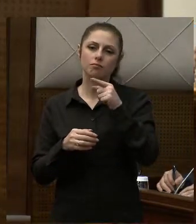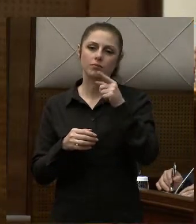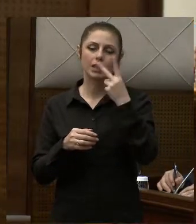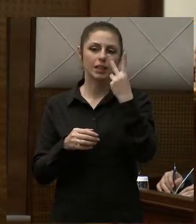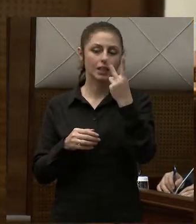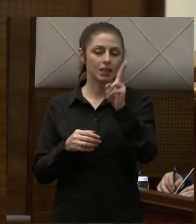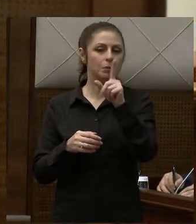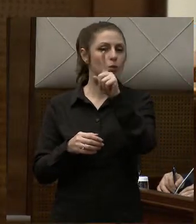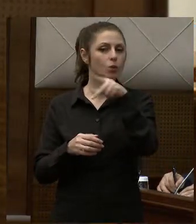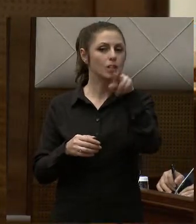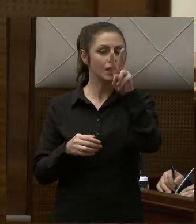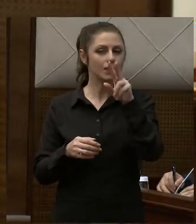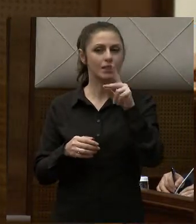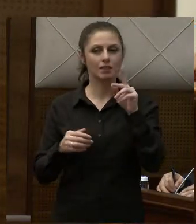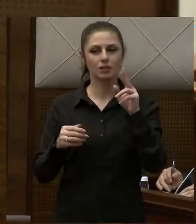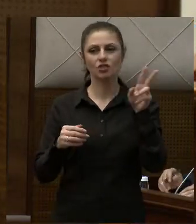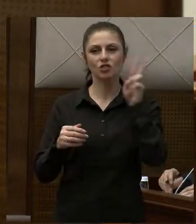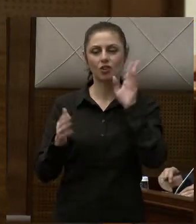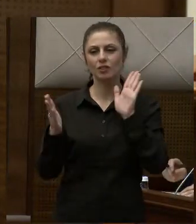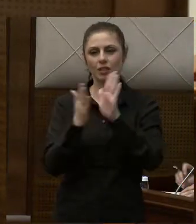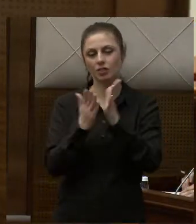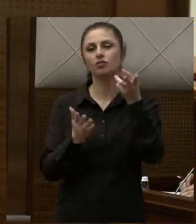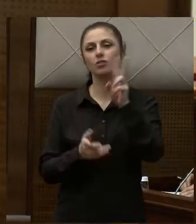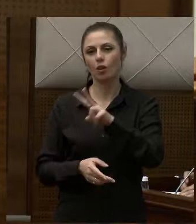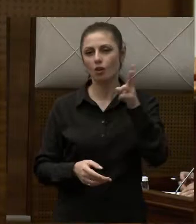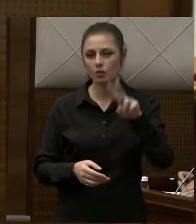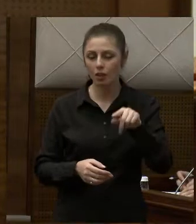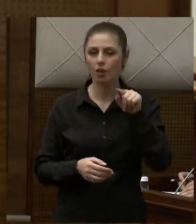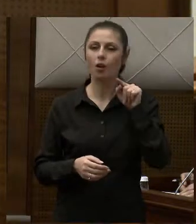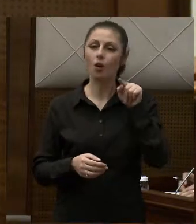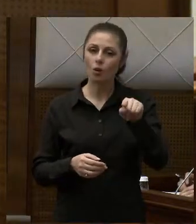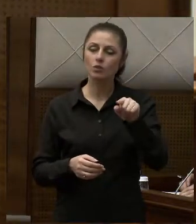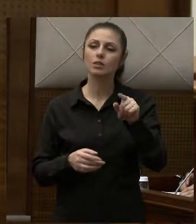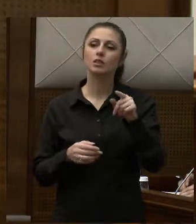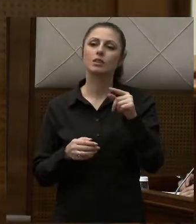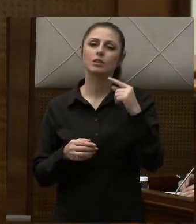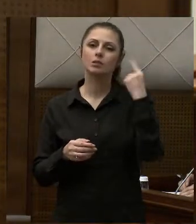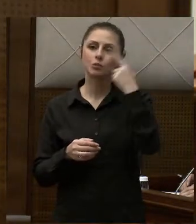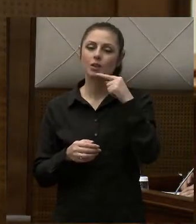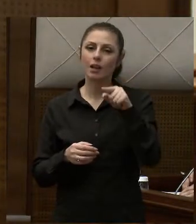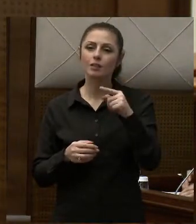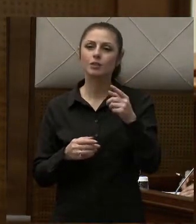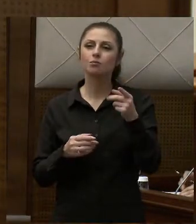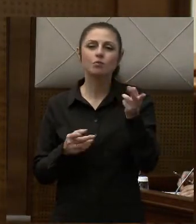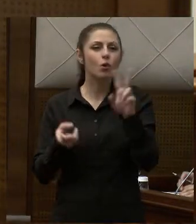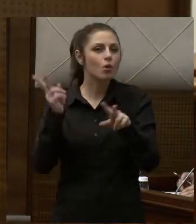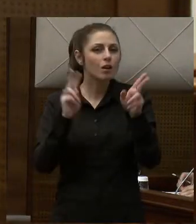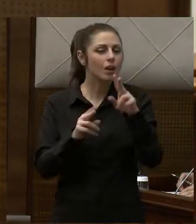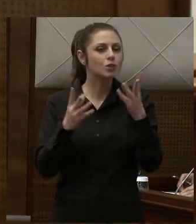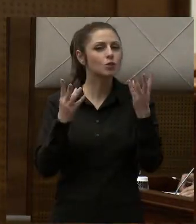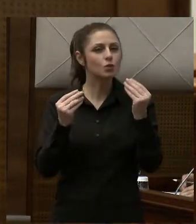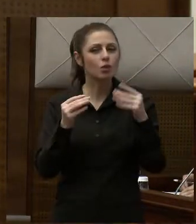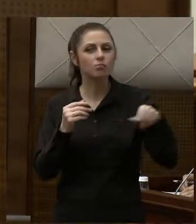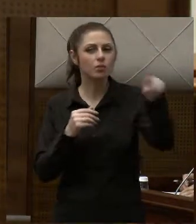Bey'i 2017'nin son günlerinde kaybettik. Onlara ve bu anlamda 2017 yılında kaybettiğimiz tüm Büyükçekmece halkından ve